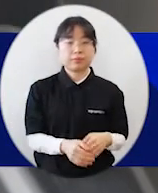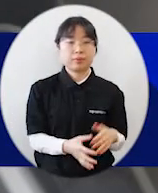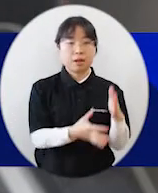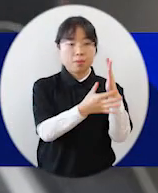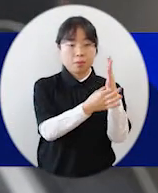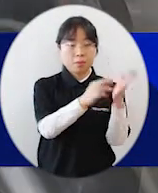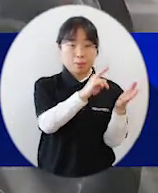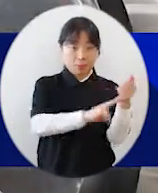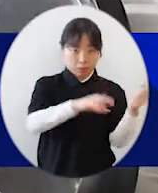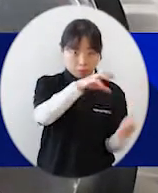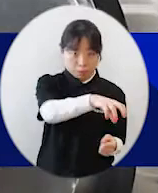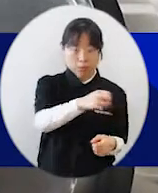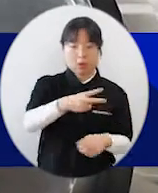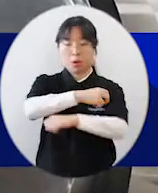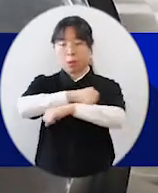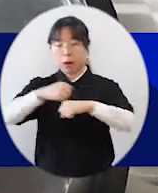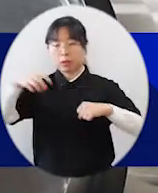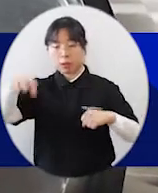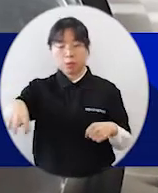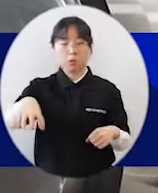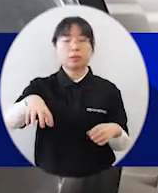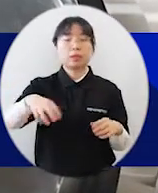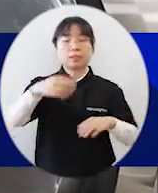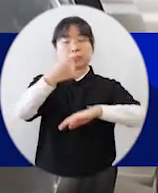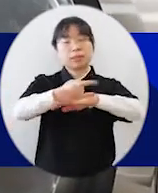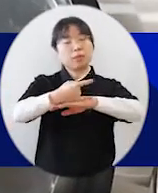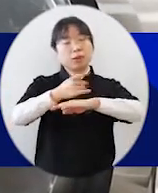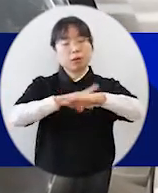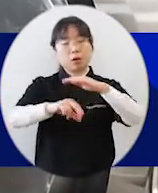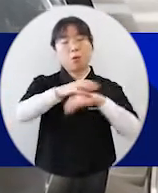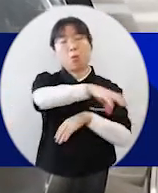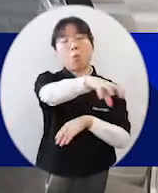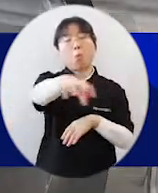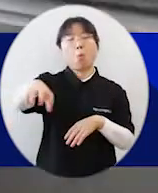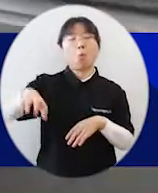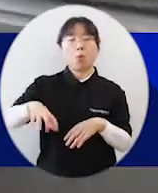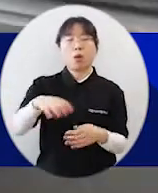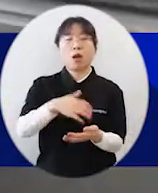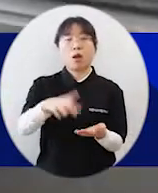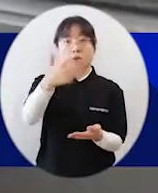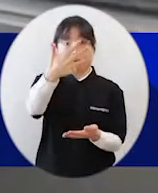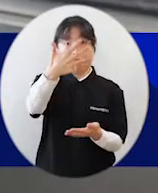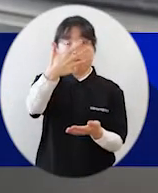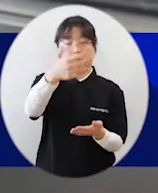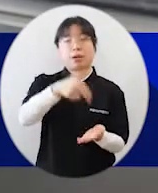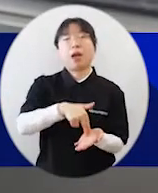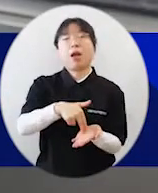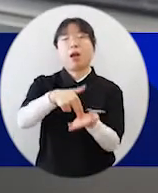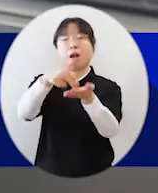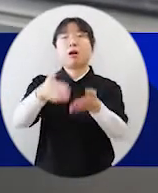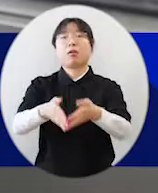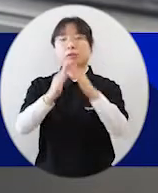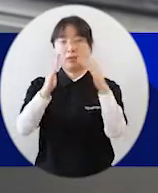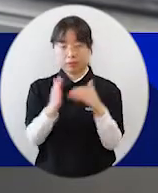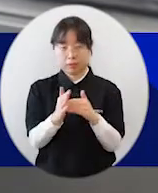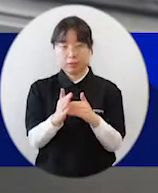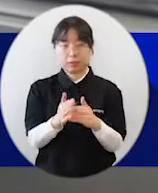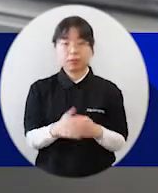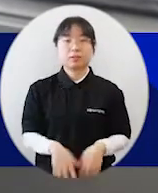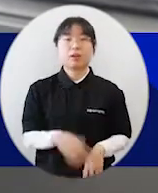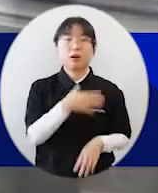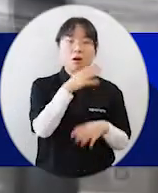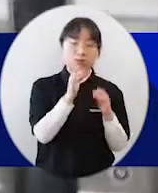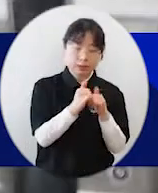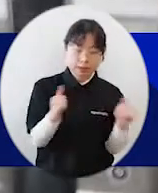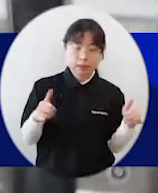총 8대의 에스컬레이터가 설치돼 있는데요 덕분에 어르신 장애인은 물론 다양한 의 0 시민들이